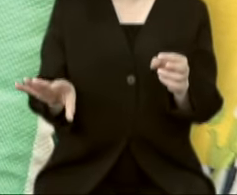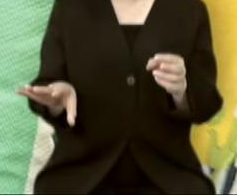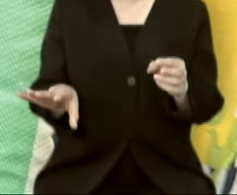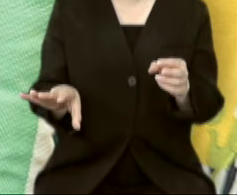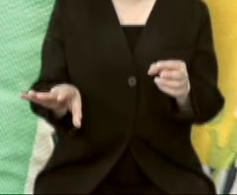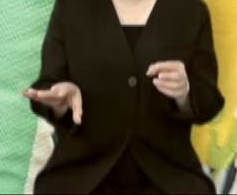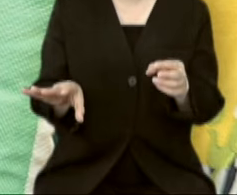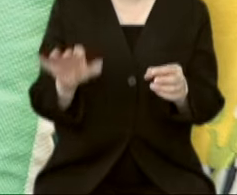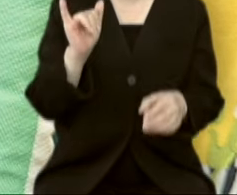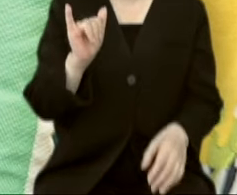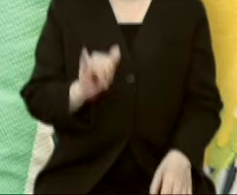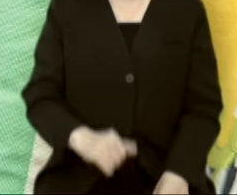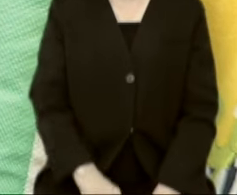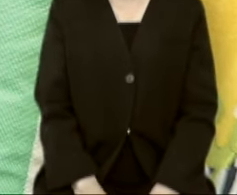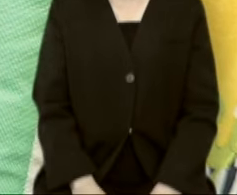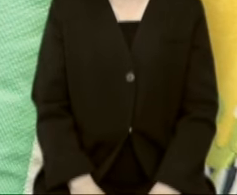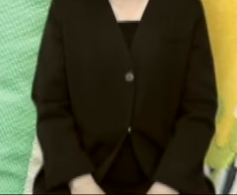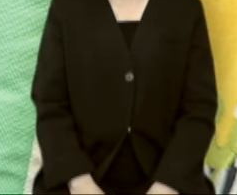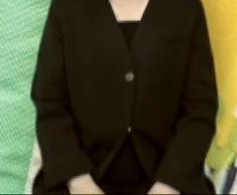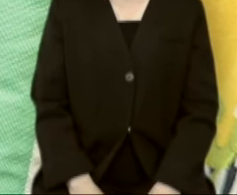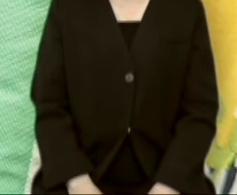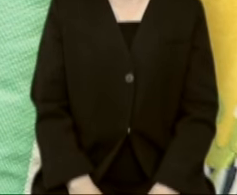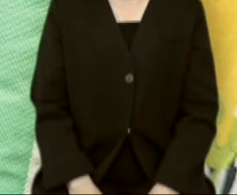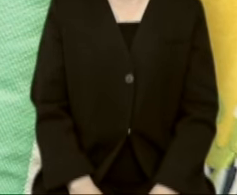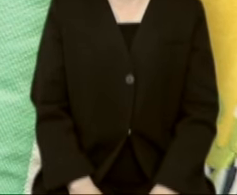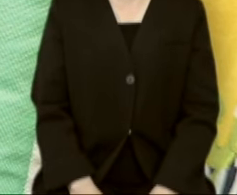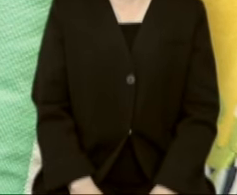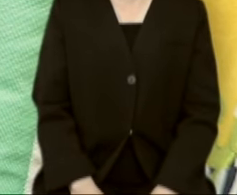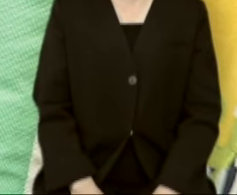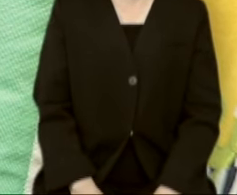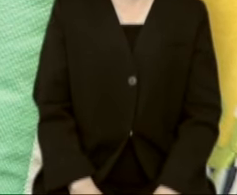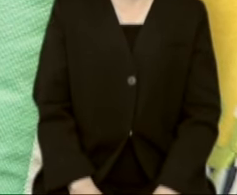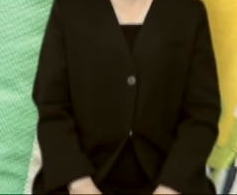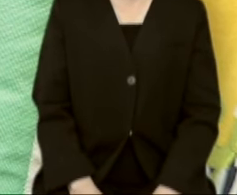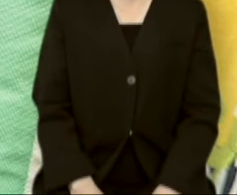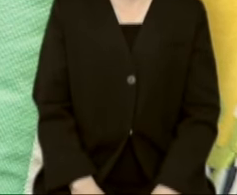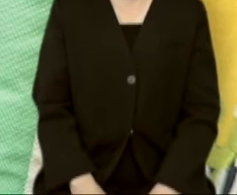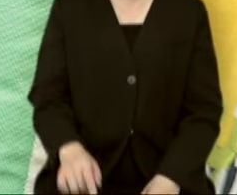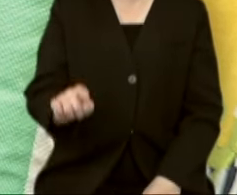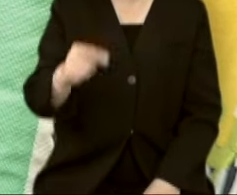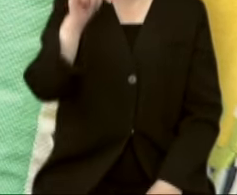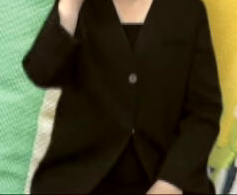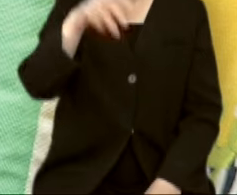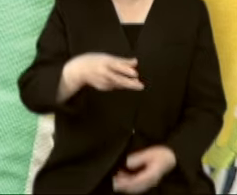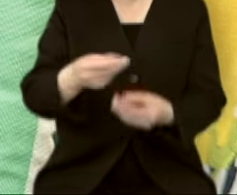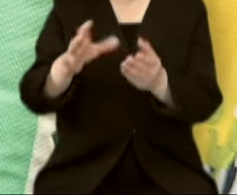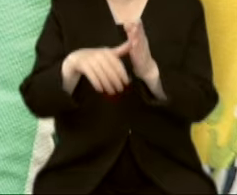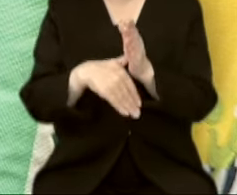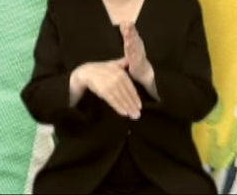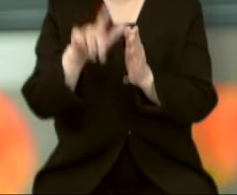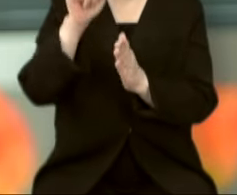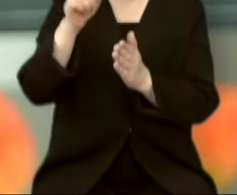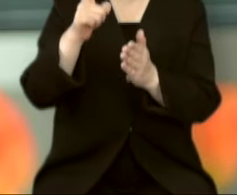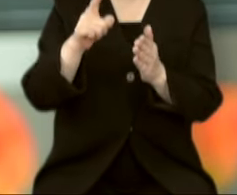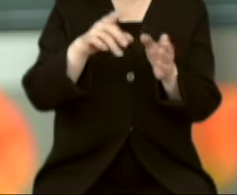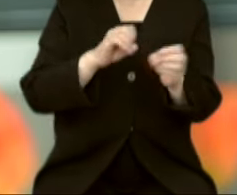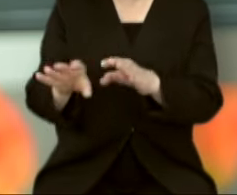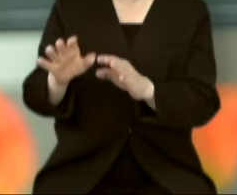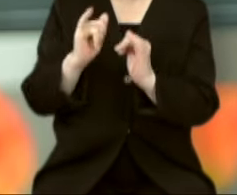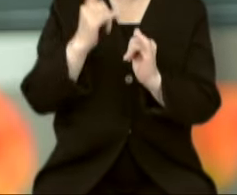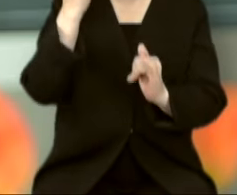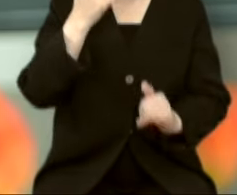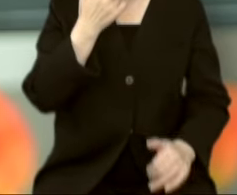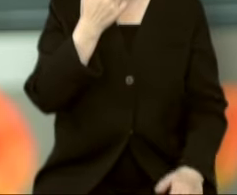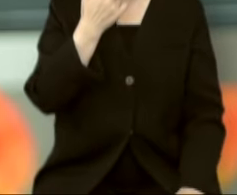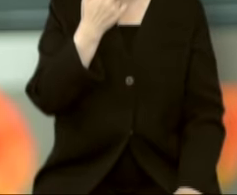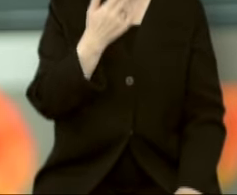아프죠. 쓰레기 장에 버리기도 하고 그러잖아요. 네, 그런데 네. 한 장도 땅에 떨어져 있는 게 없었어요. 그런데다가 또 한 가지 놀라운